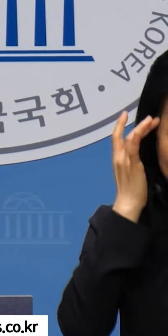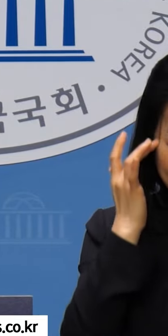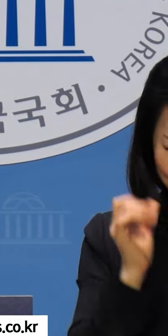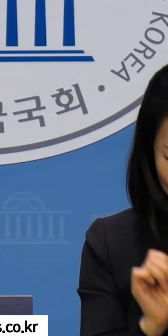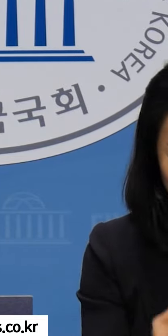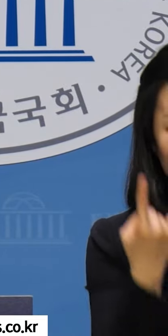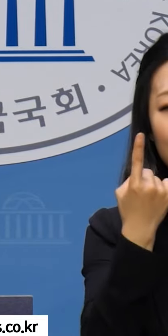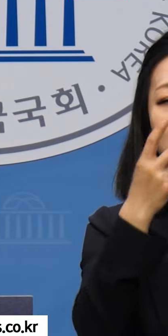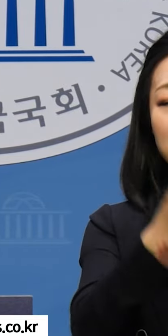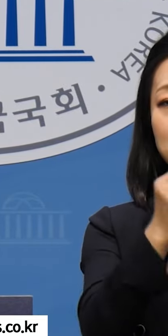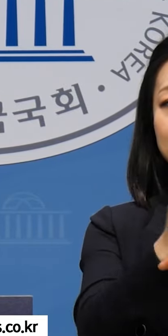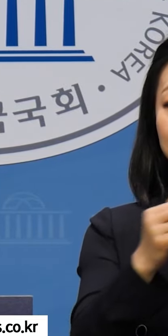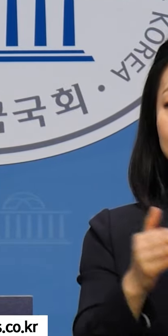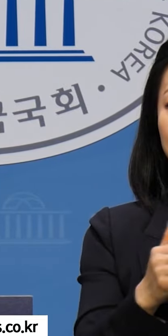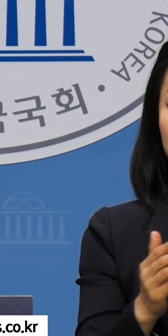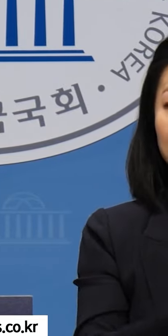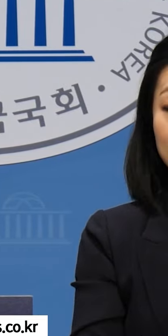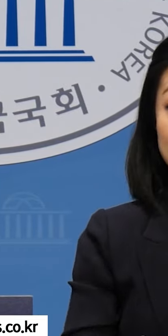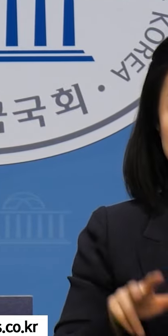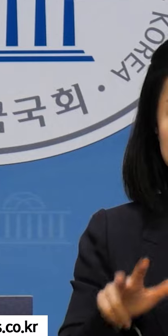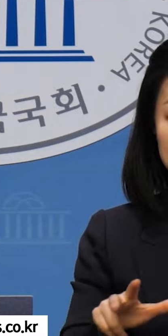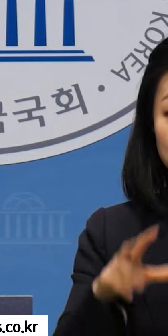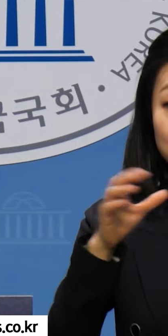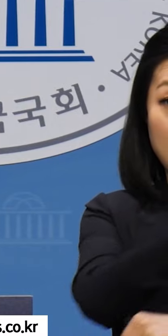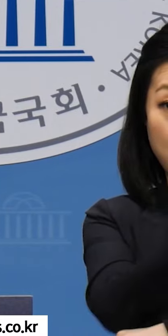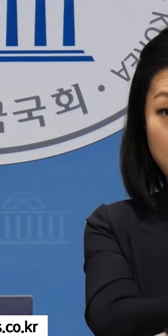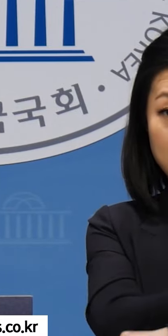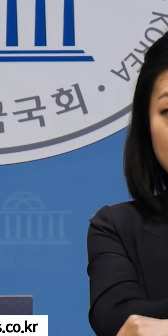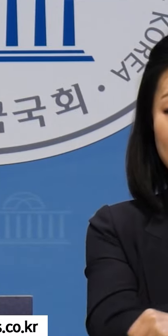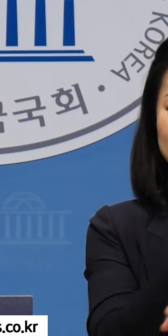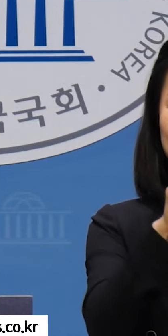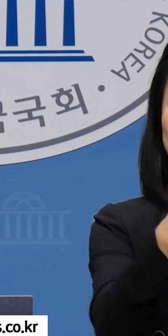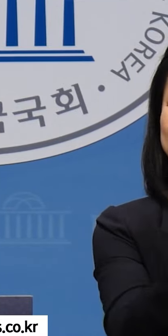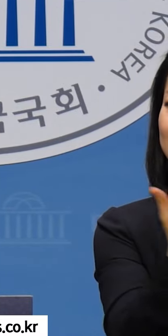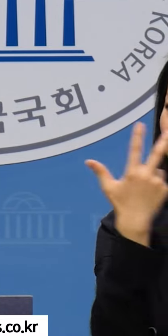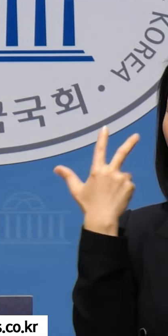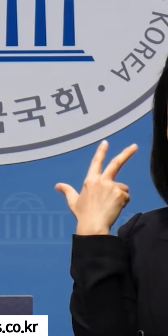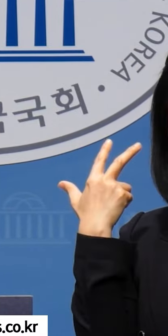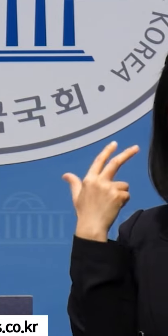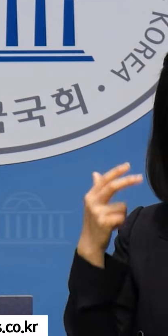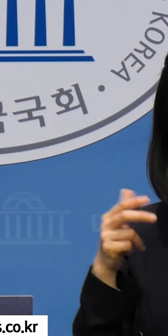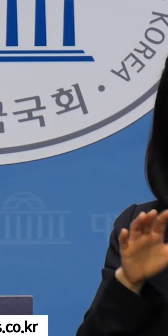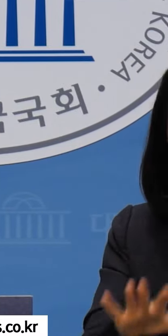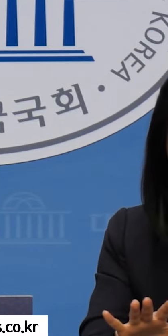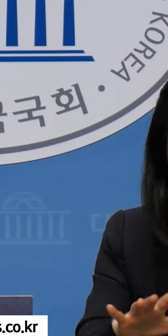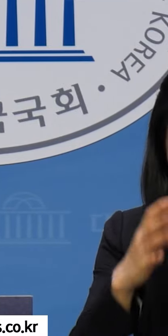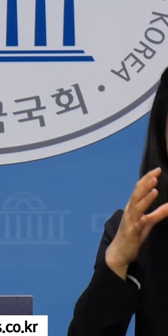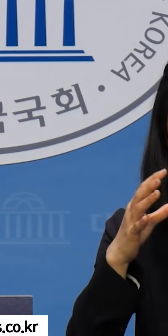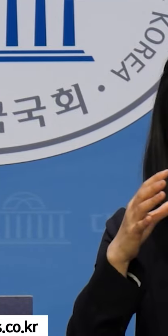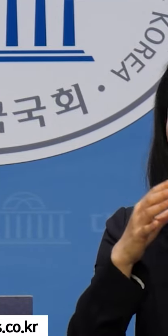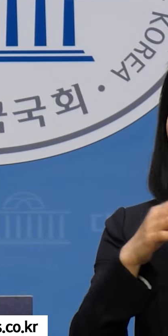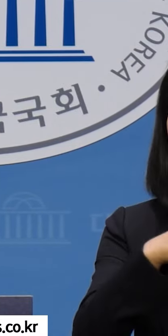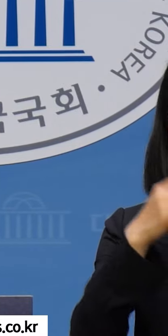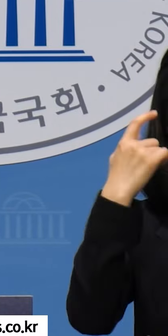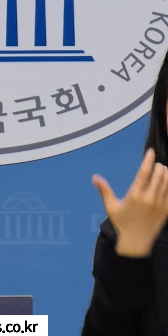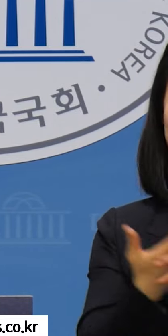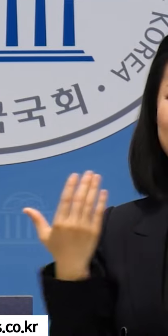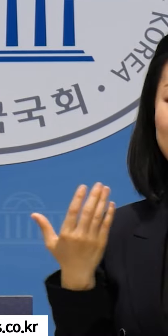신당은 현재 국가권력 구조가 37년 전과 대폭 달라진 우리 국가 공동체에